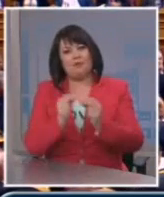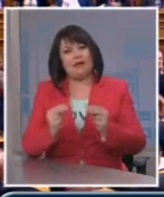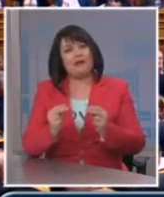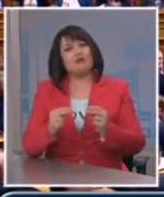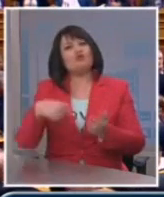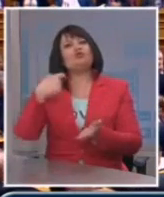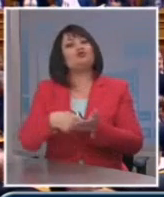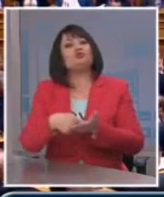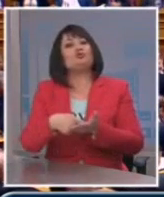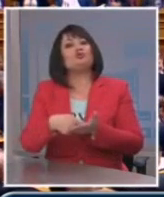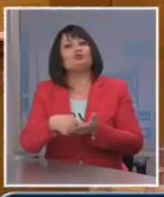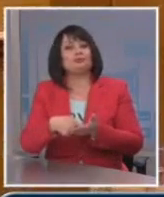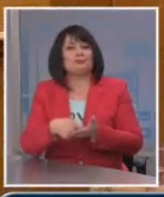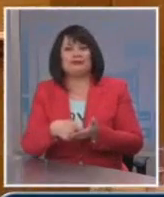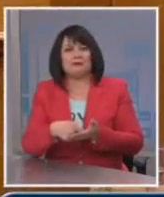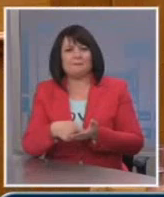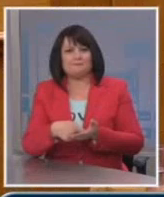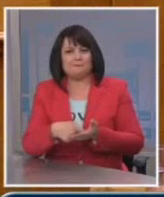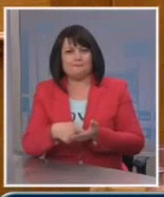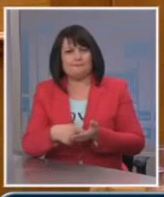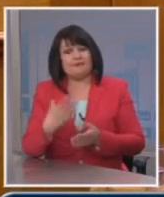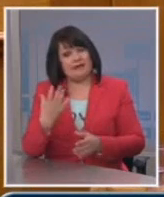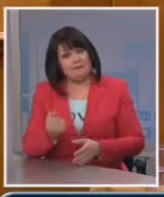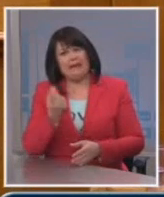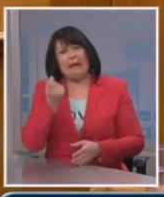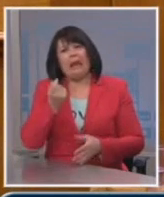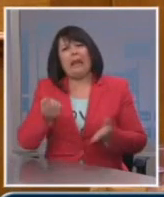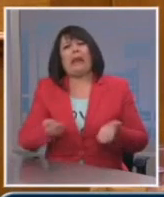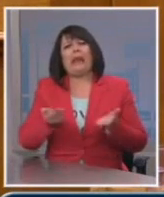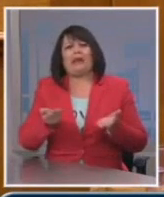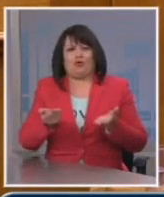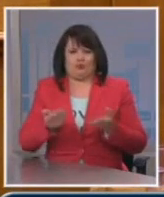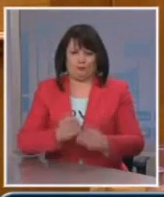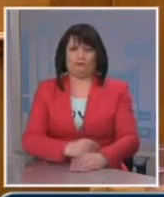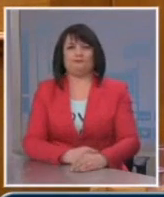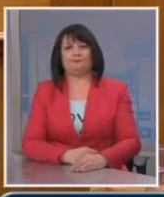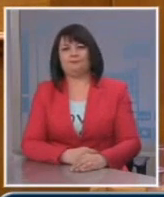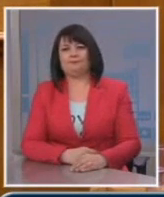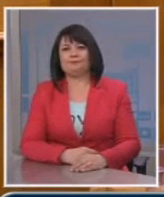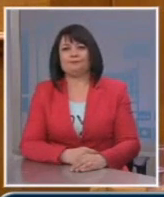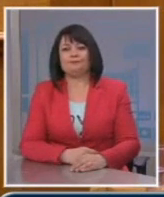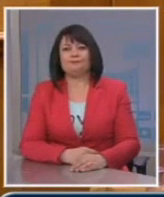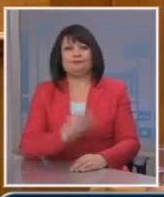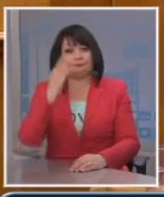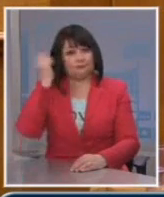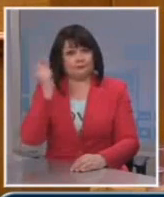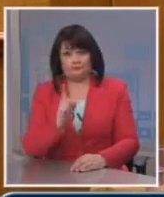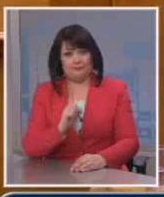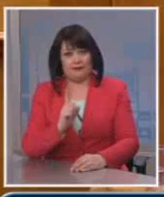του σε σχέση με σήμερα θα υπάρχει, αλλά θα είναι μικρή, θα είναι ελάχιστη. Και να μην ξεχνάμε